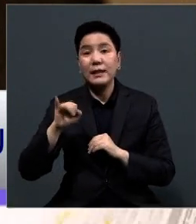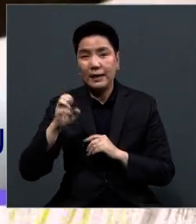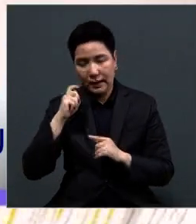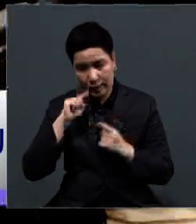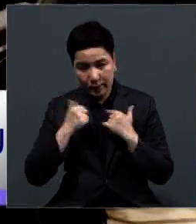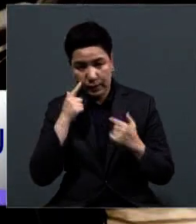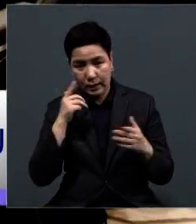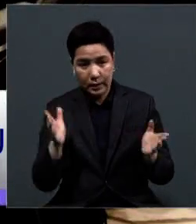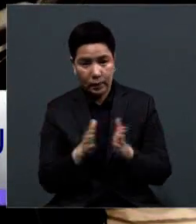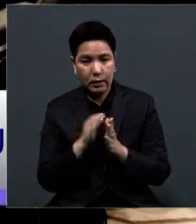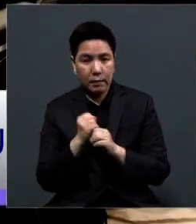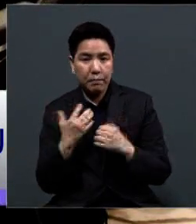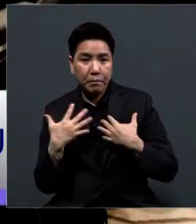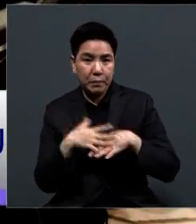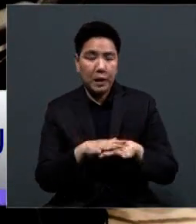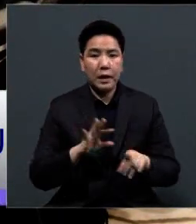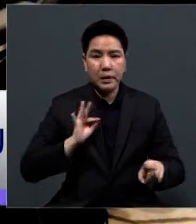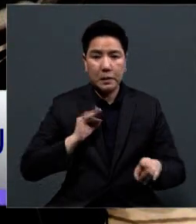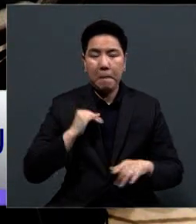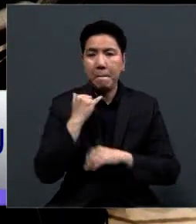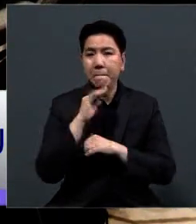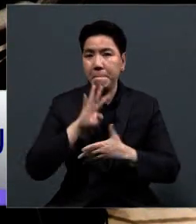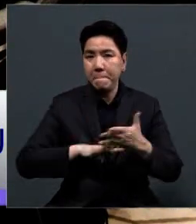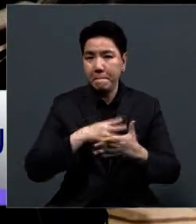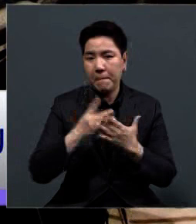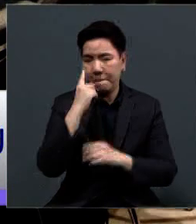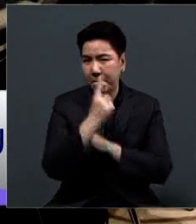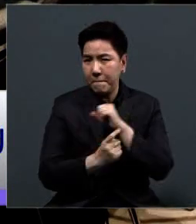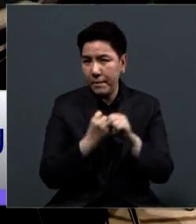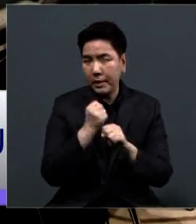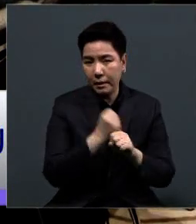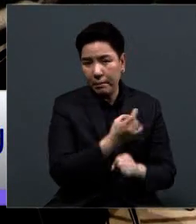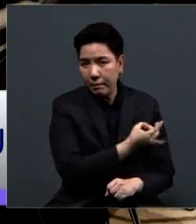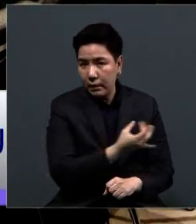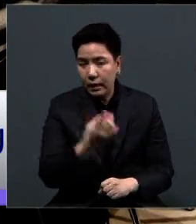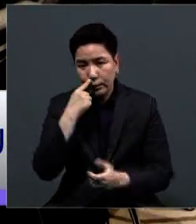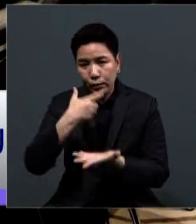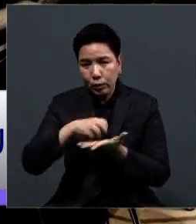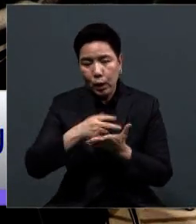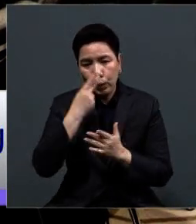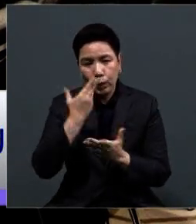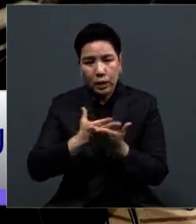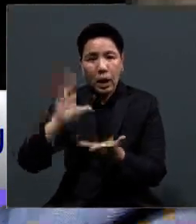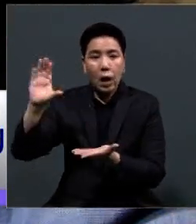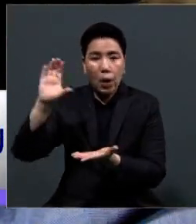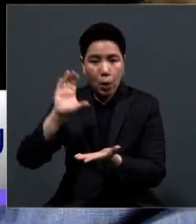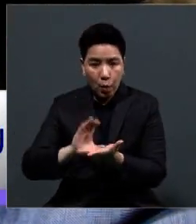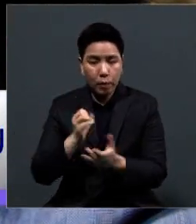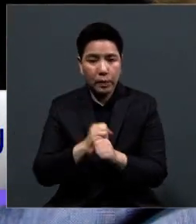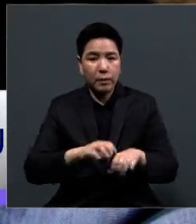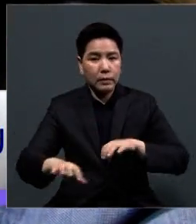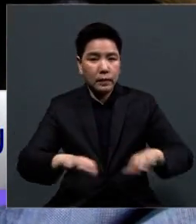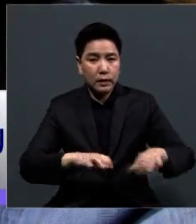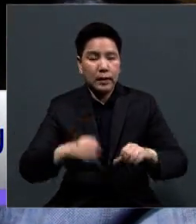ตามแผนการดำเนินงานระหว่างประเทศสมาชิกตลอดปีที่ผ่านมารวมถึงรายงานผลการติดตามงบประมาณการดำเนินงาน